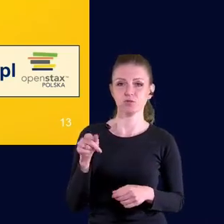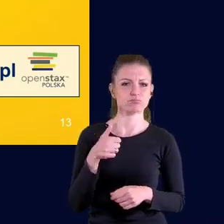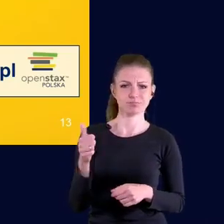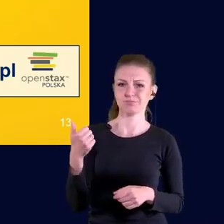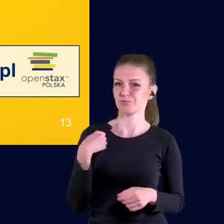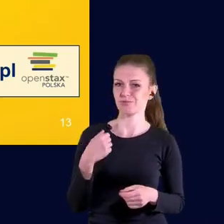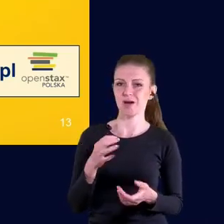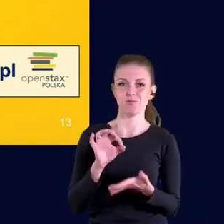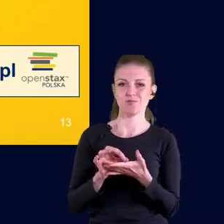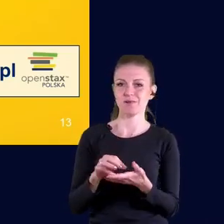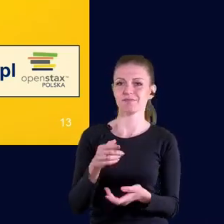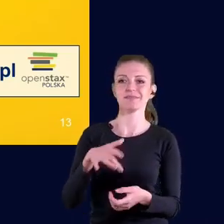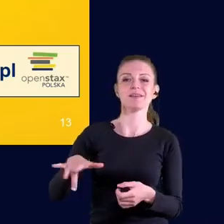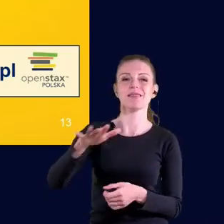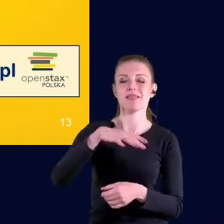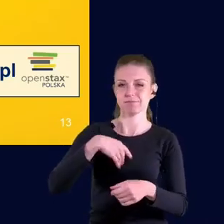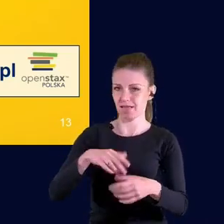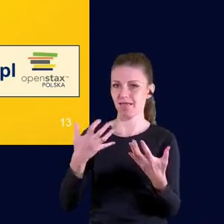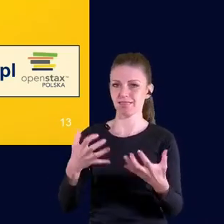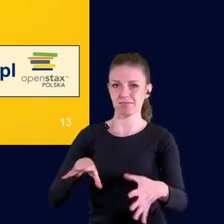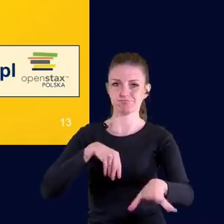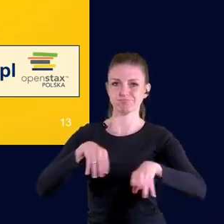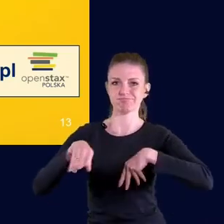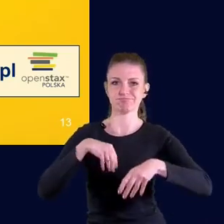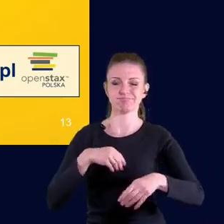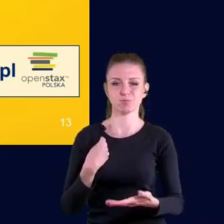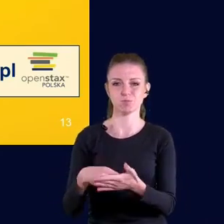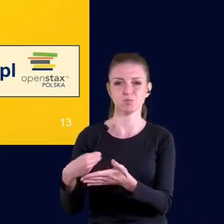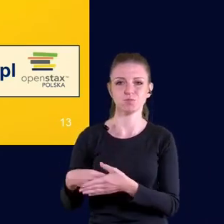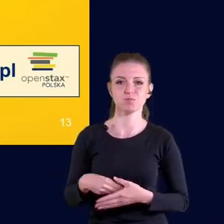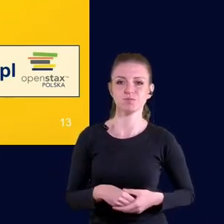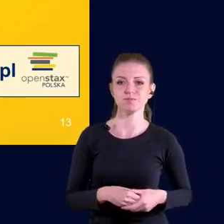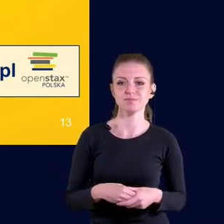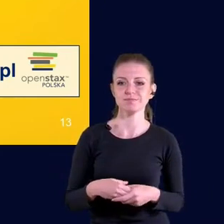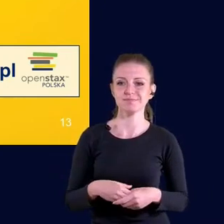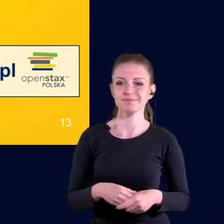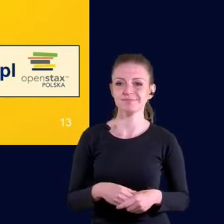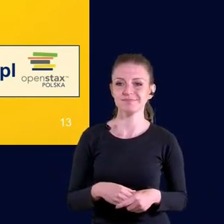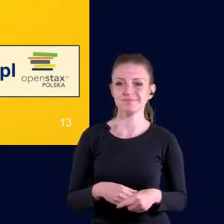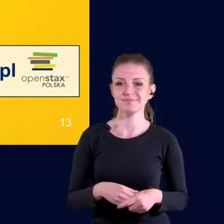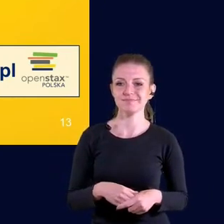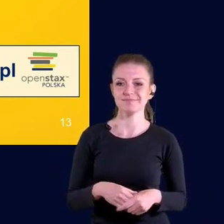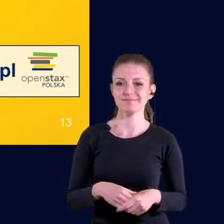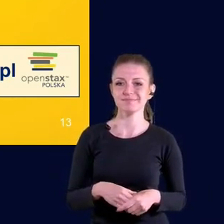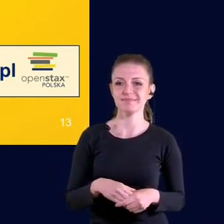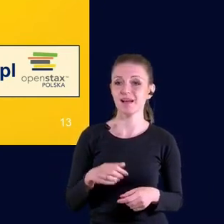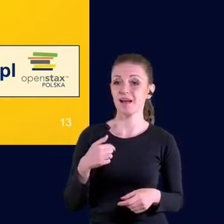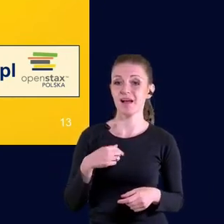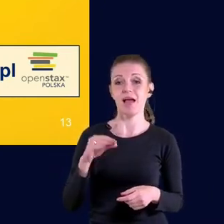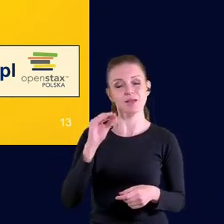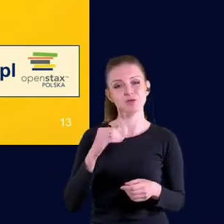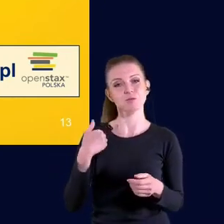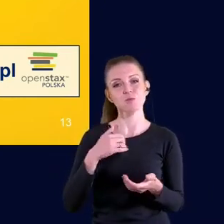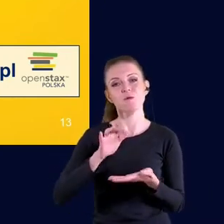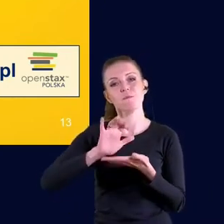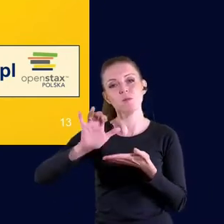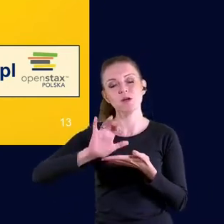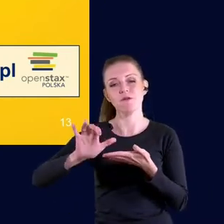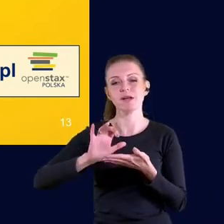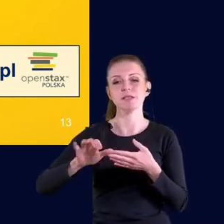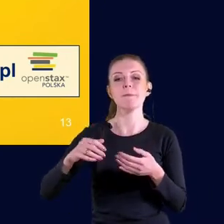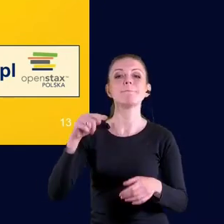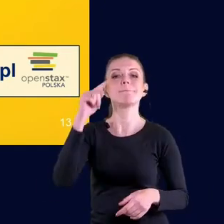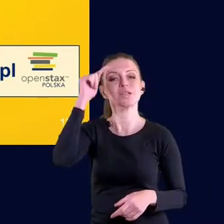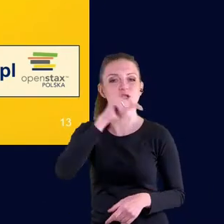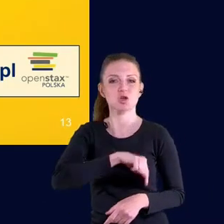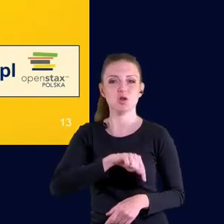powiem I'm an kolejna ty mnie pewnie po przestaliśmy bo opublikowaliśmy później psychologię pod